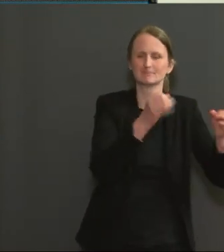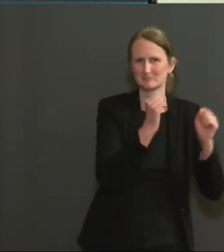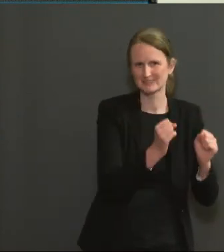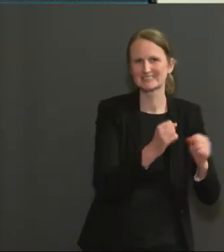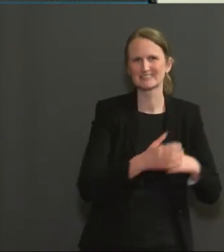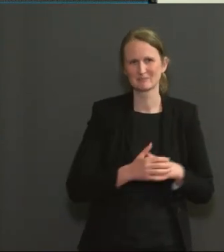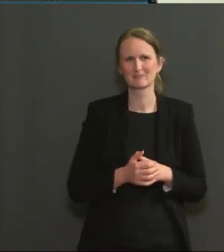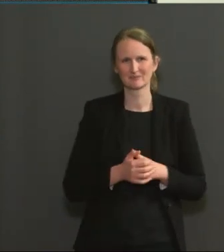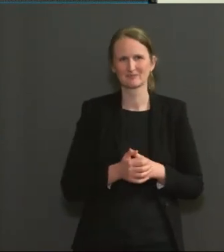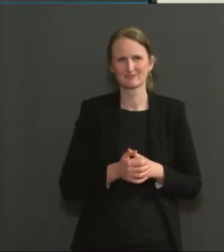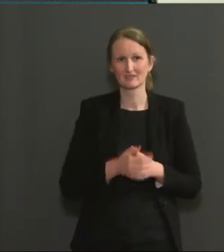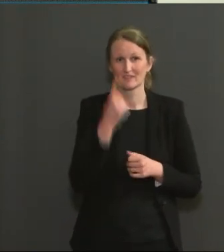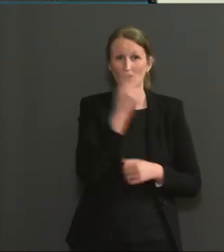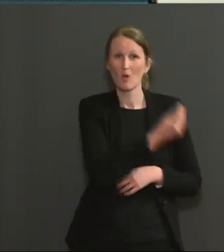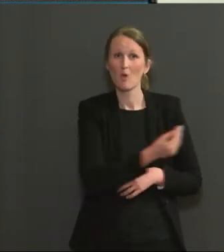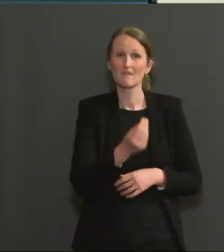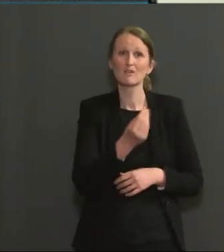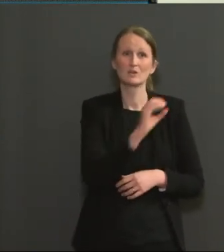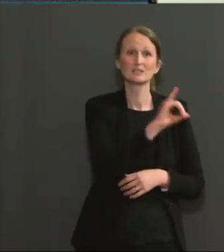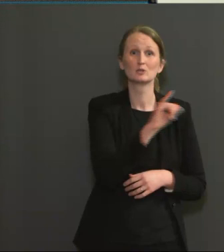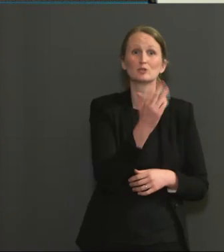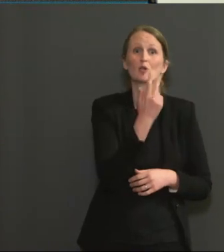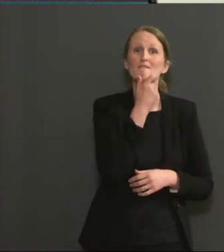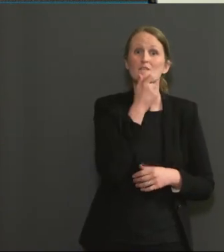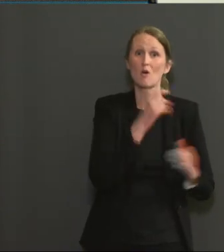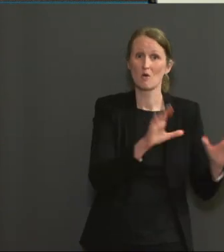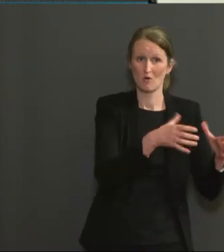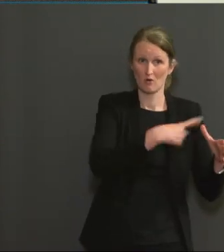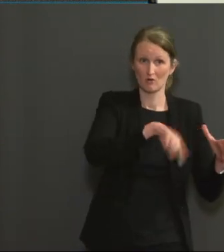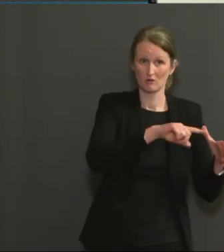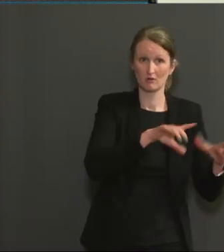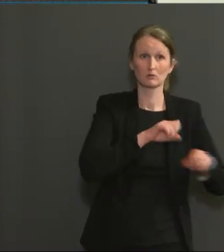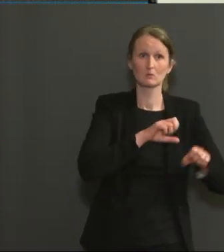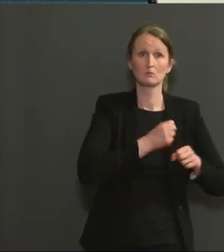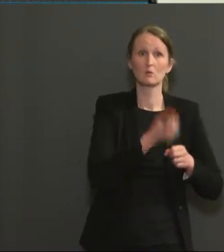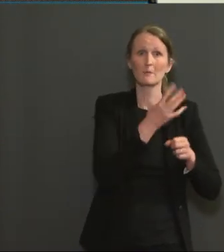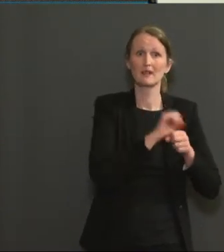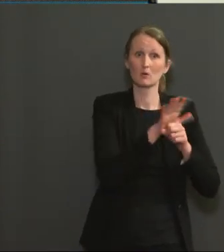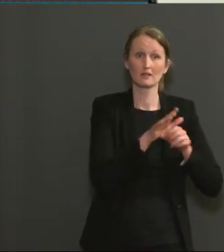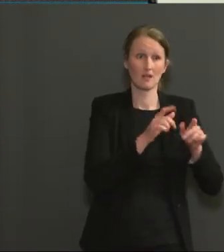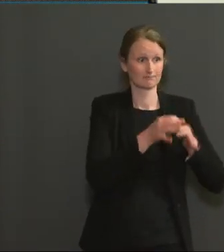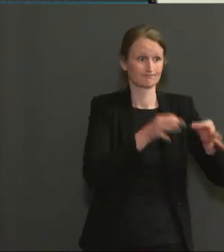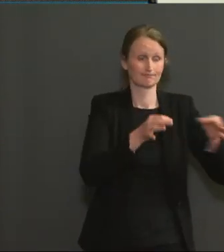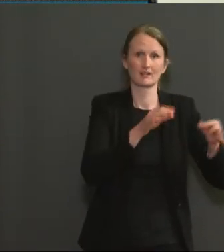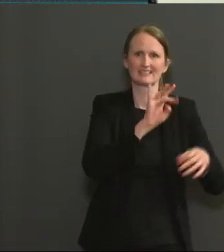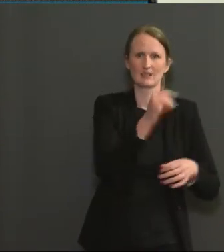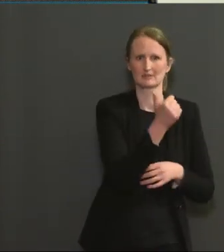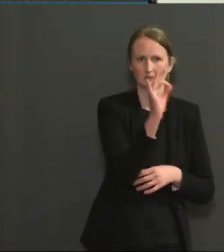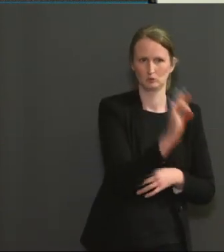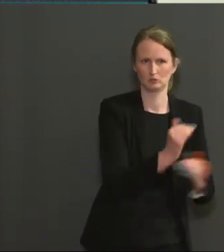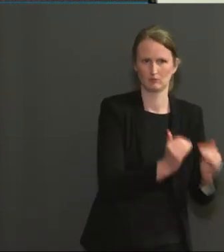ans l'augmentation est de 46 % pour les adolescents de 10 à 19 ans elle est de